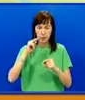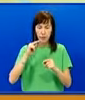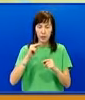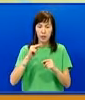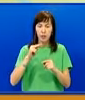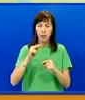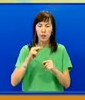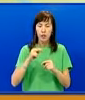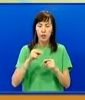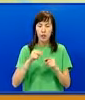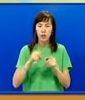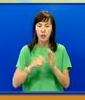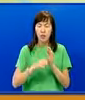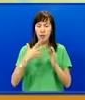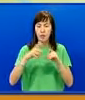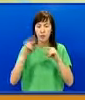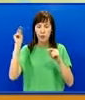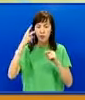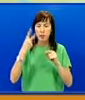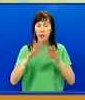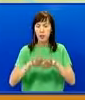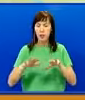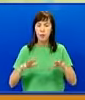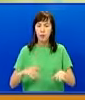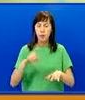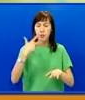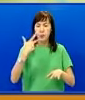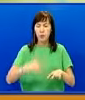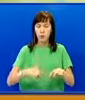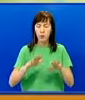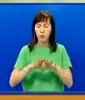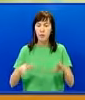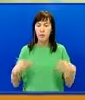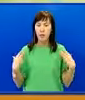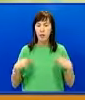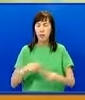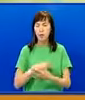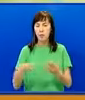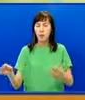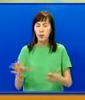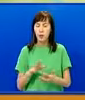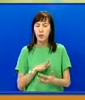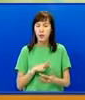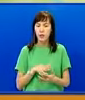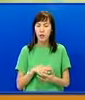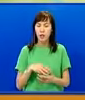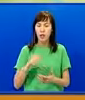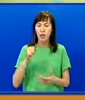шаһардағы 65 мектептің 2-2 оқушыдан 130 оқушыны киіндірдік. Енді Ататүрік мектебінен 55